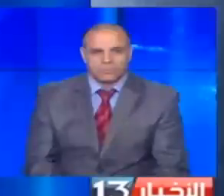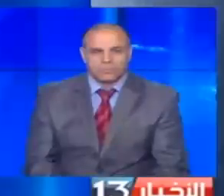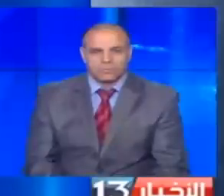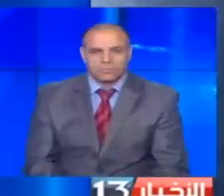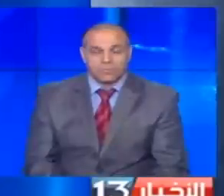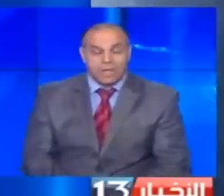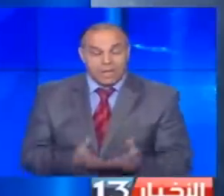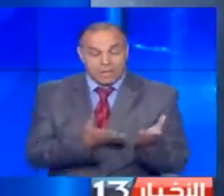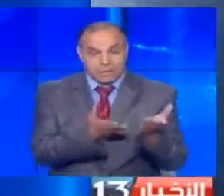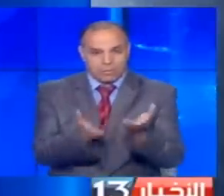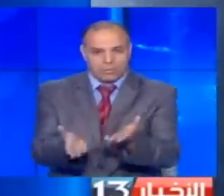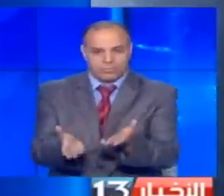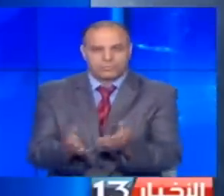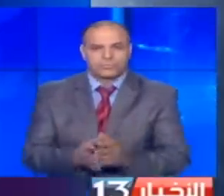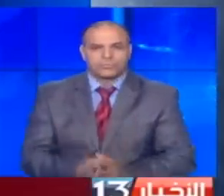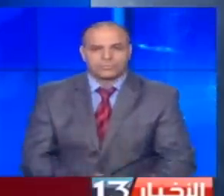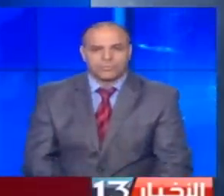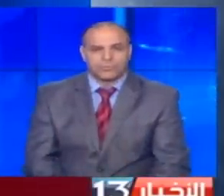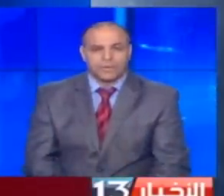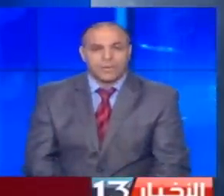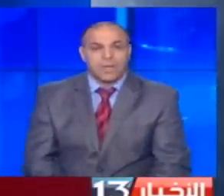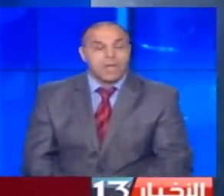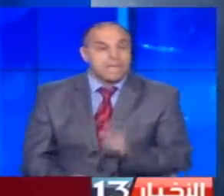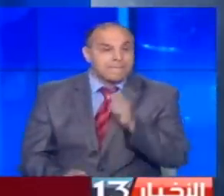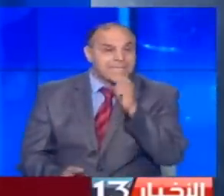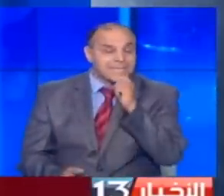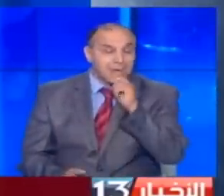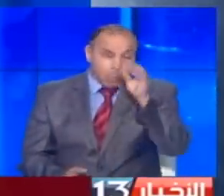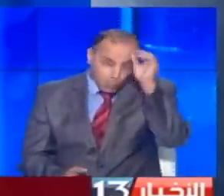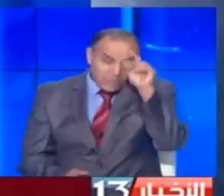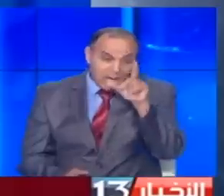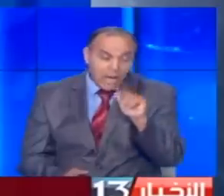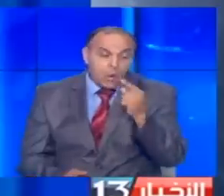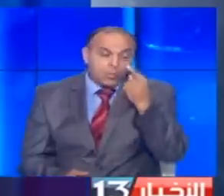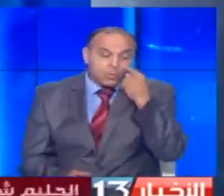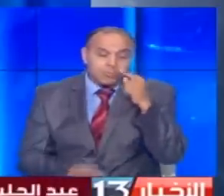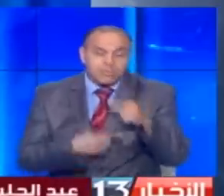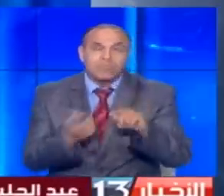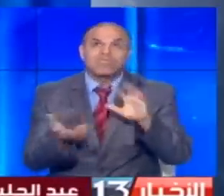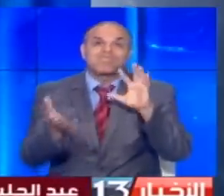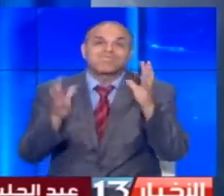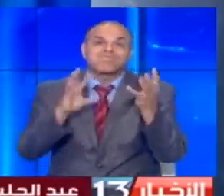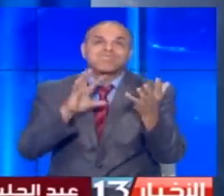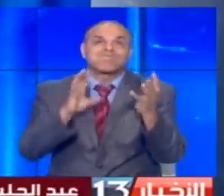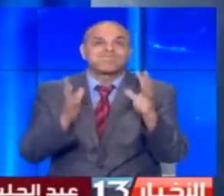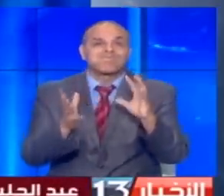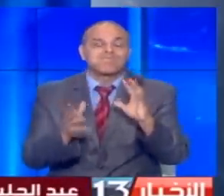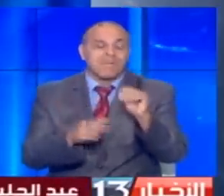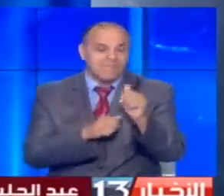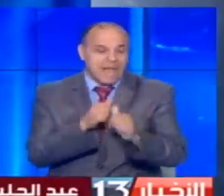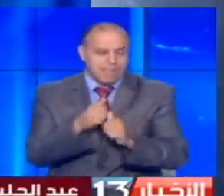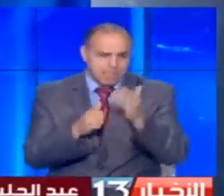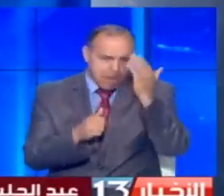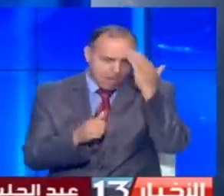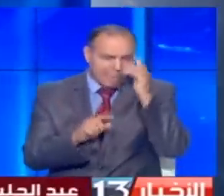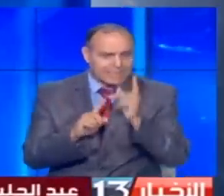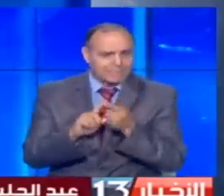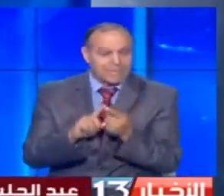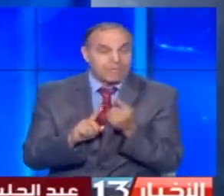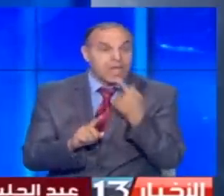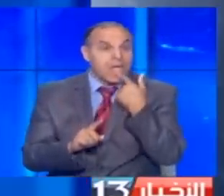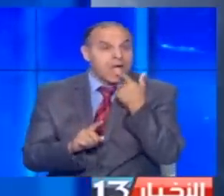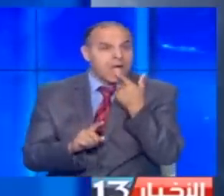اهلا بكم مشاهدينا ما يزال تراب وتونس يشهد مرور تقلبات جويه موسميه استثنائيه